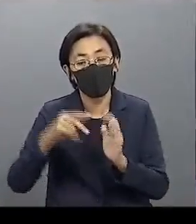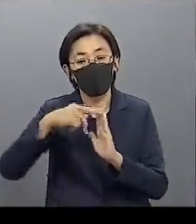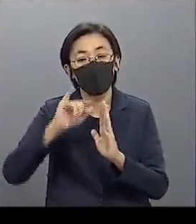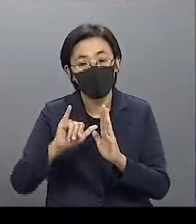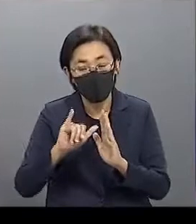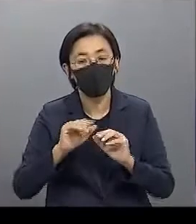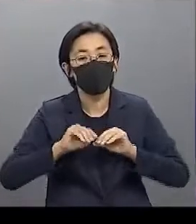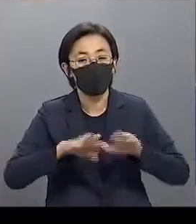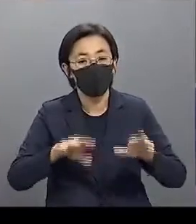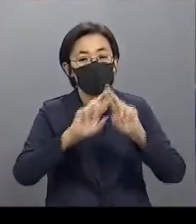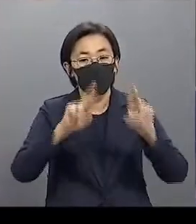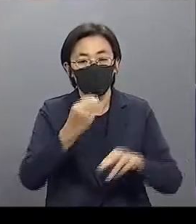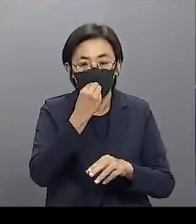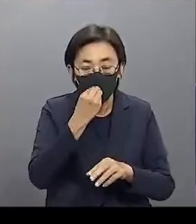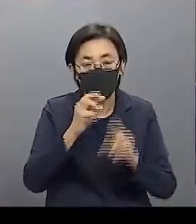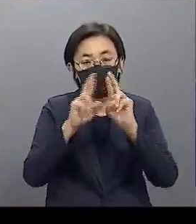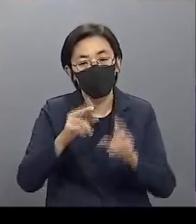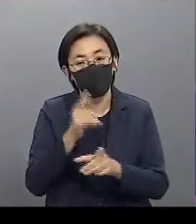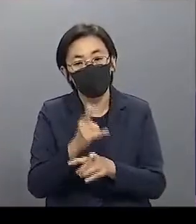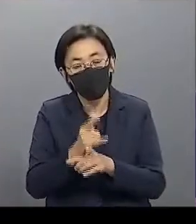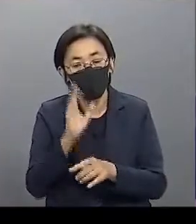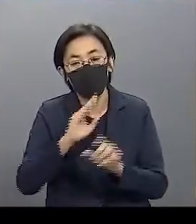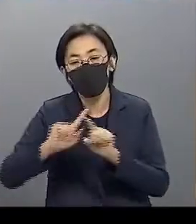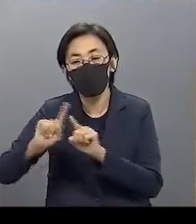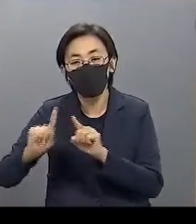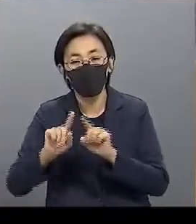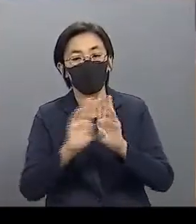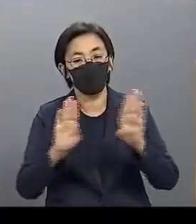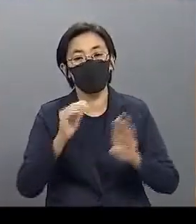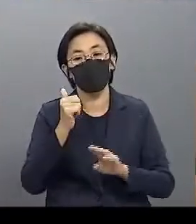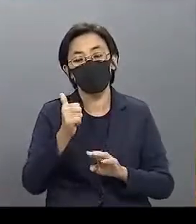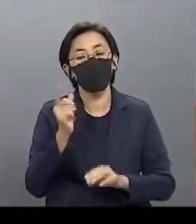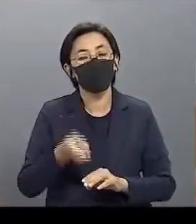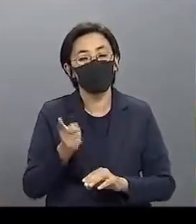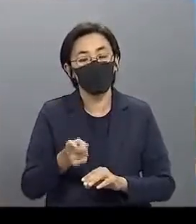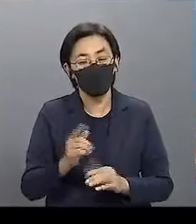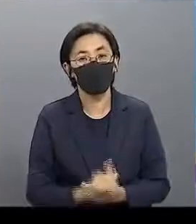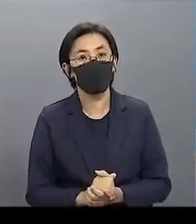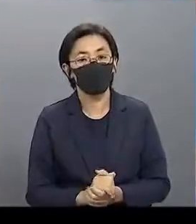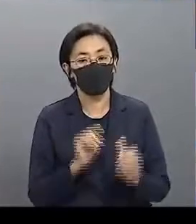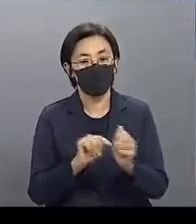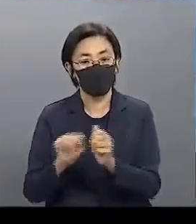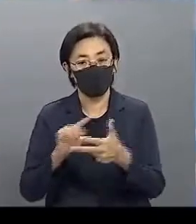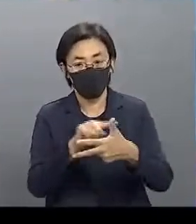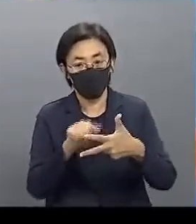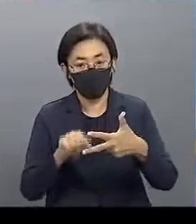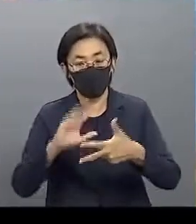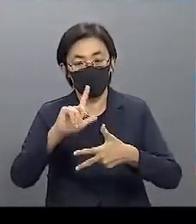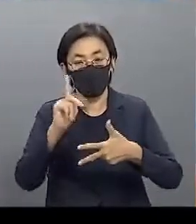จำหน่ายสุราสามารถเปิดดำเนินการได้ตามปกติยกเว้น3อำเภอนั่นก็คืออำเภอเชียงคำภูซ